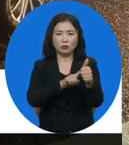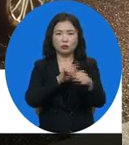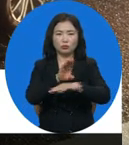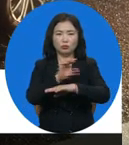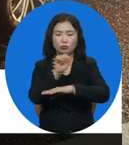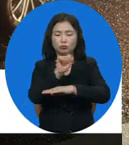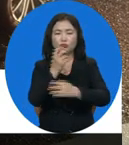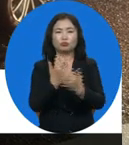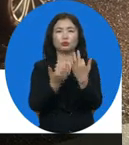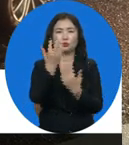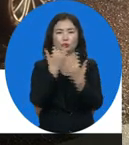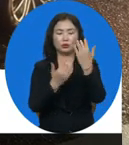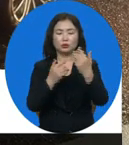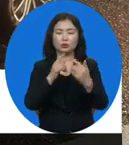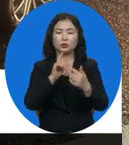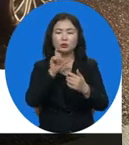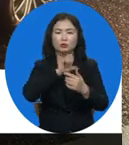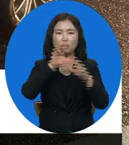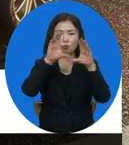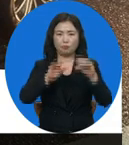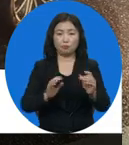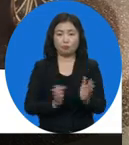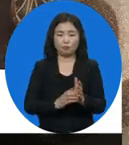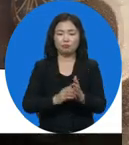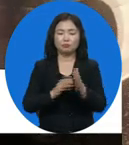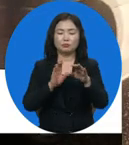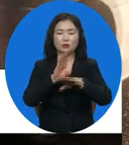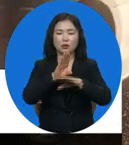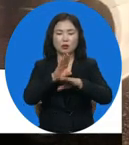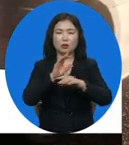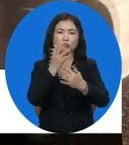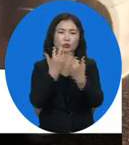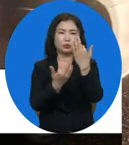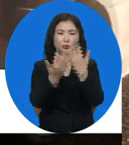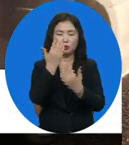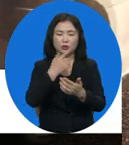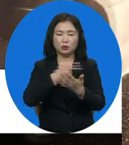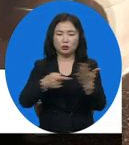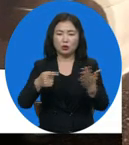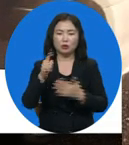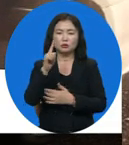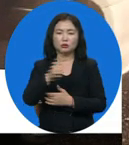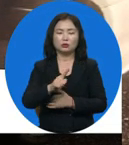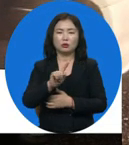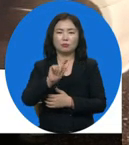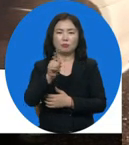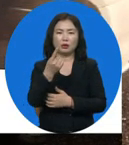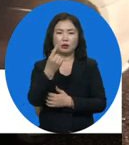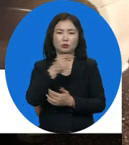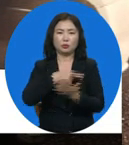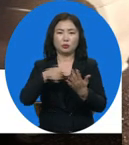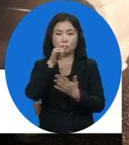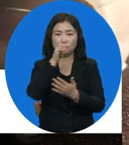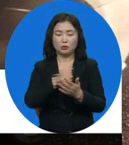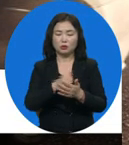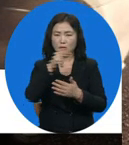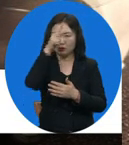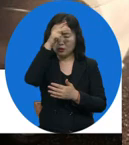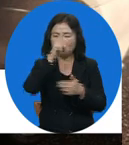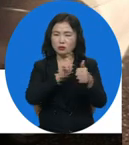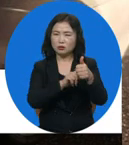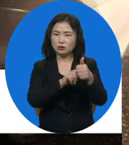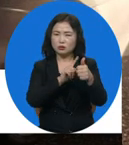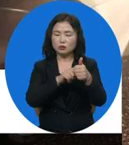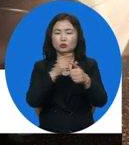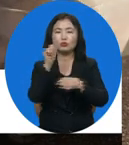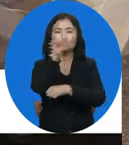났습니다 불은 15분 만에 꺼졌고 차량 일부가 불에 타서 천 백만 원의 재산피해가 났습니다 경찰은 a 씨가